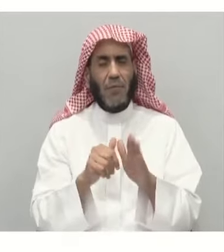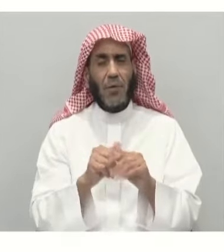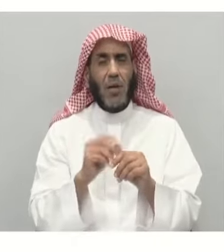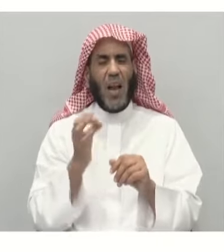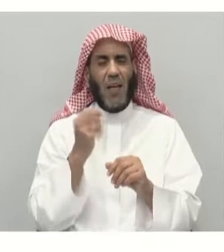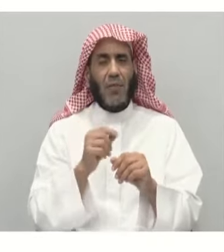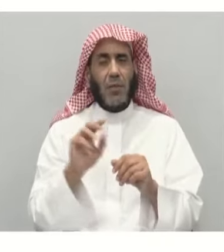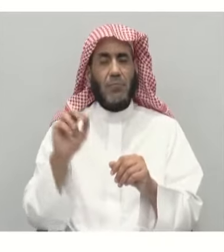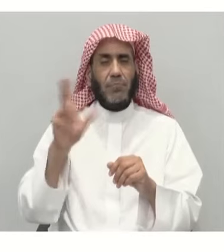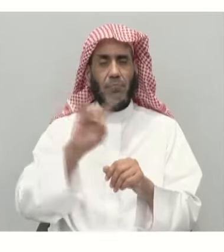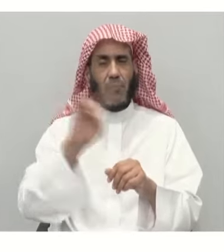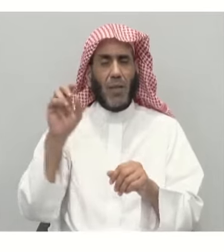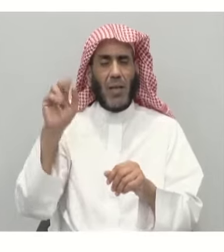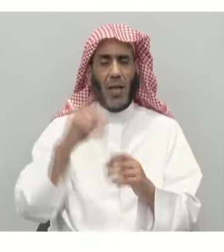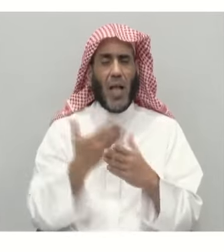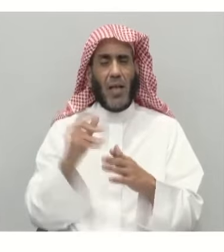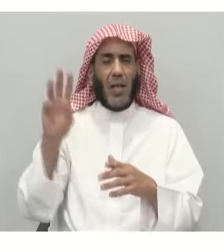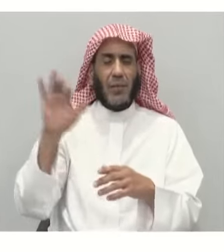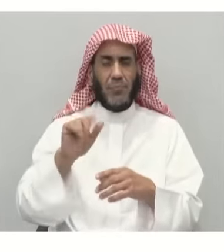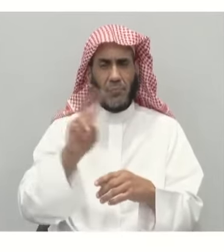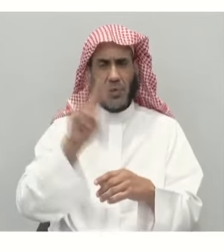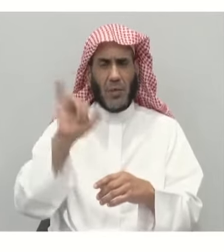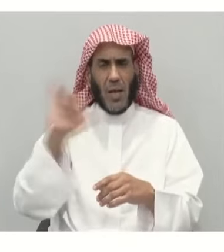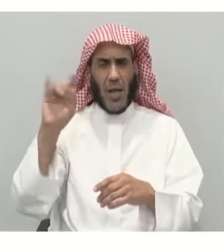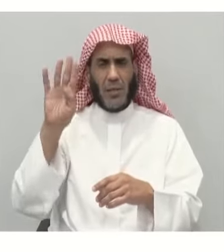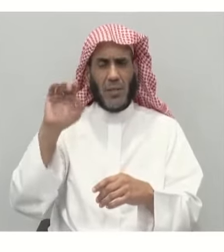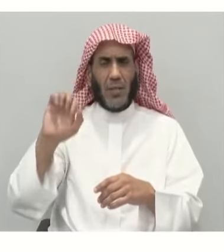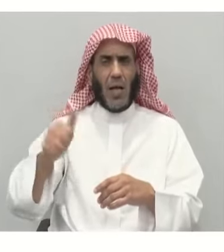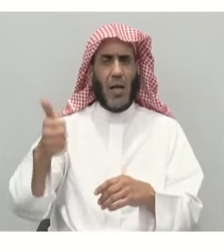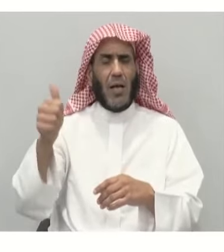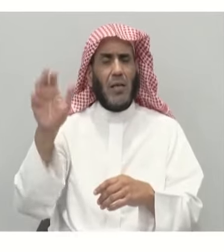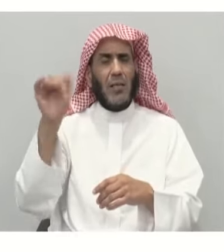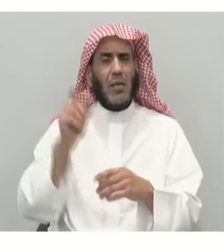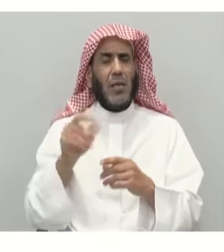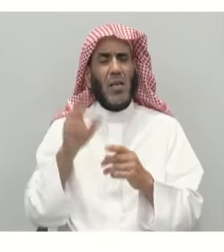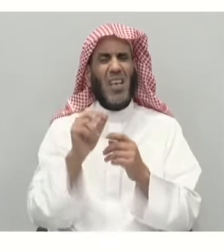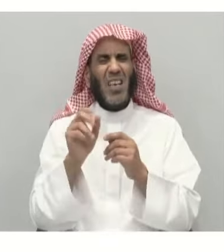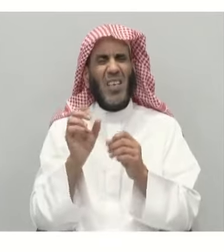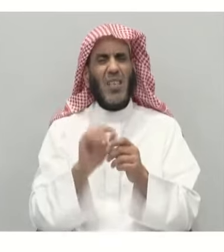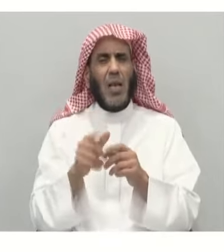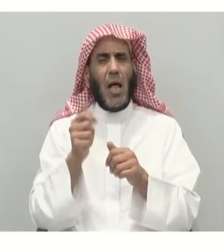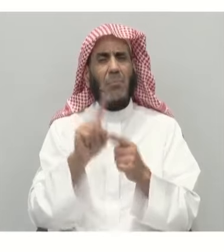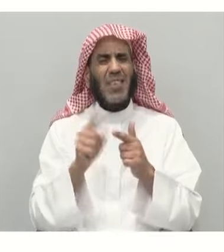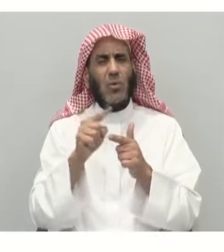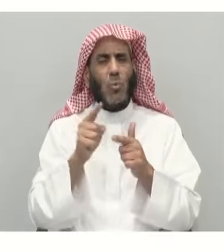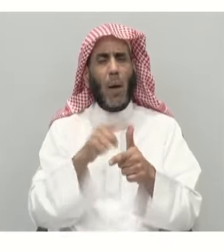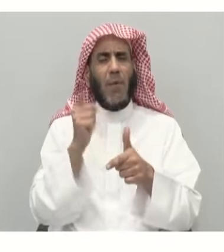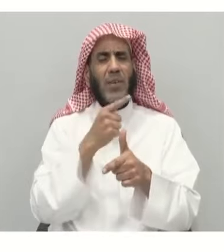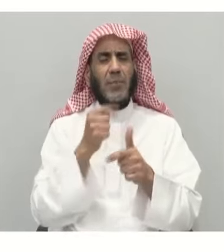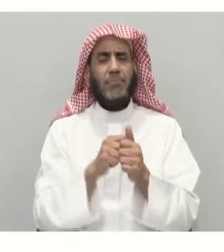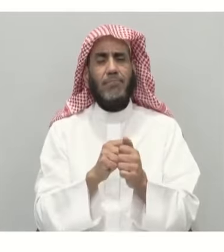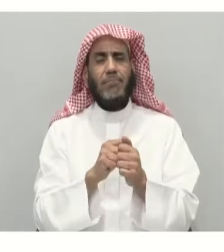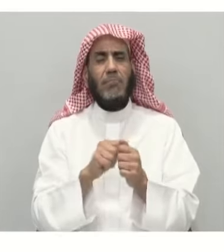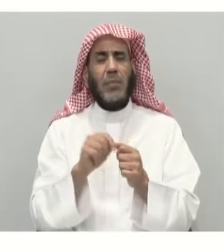لفظه لا تاسوا لكي لا تاسوا حركه الهمزه هنا كما ترى السكون حركه ما قبلها الفتح